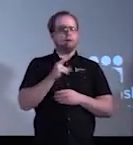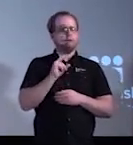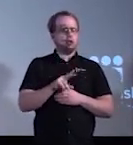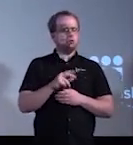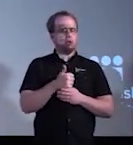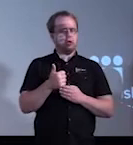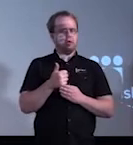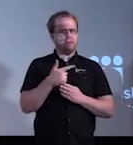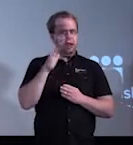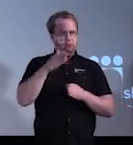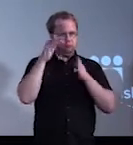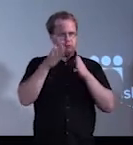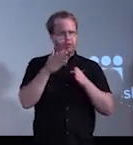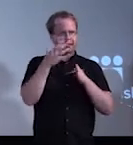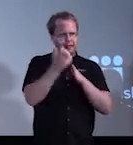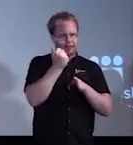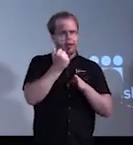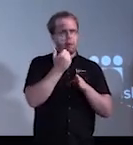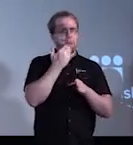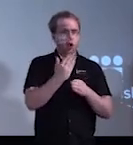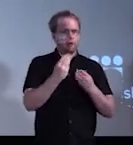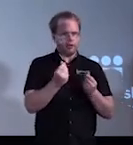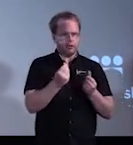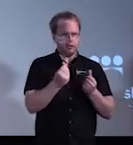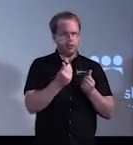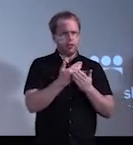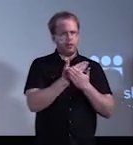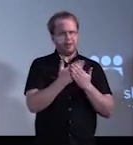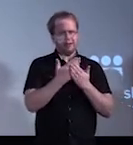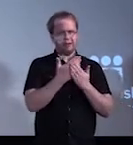haft fokus på att hitta kvalitet och